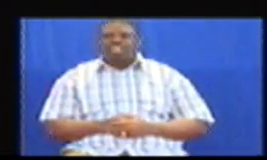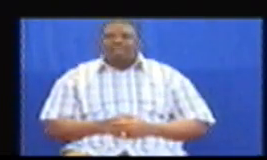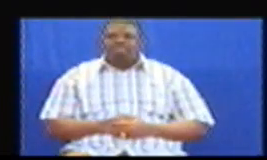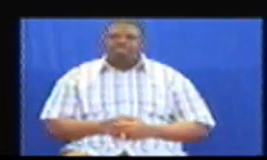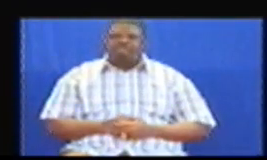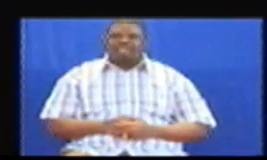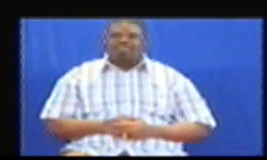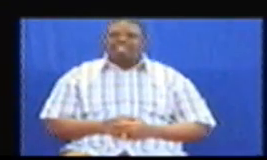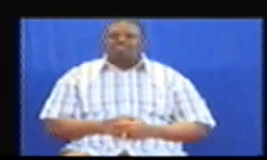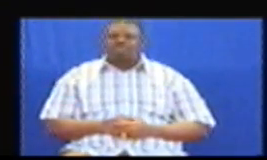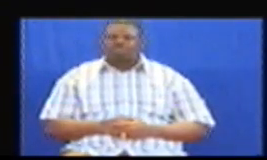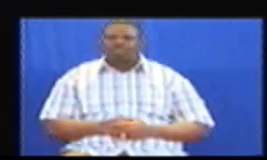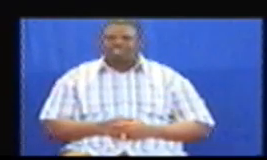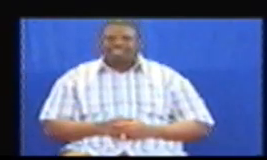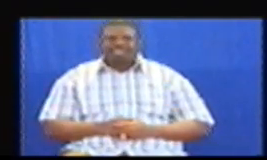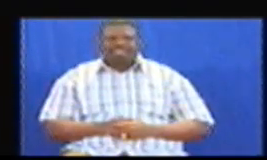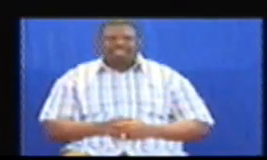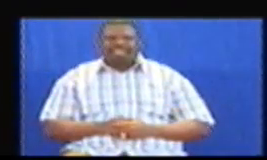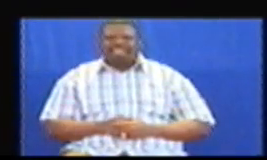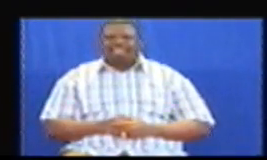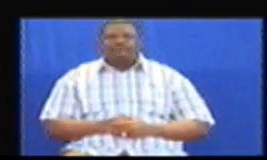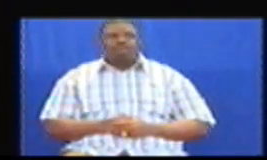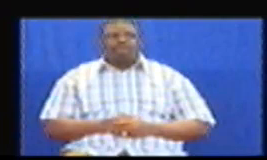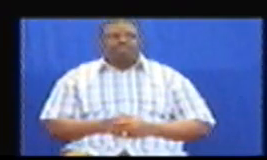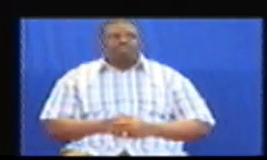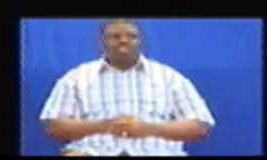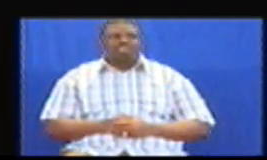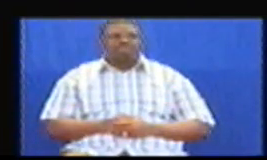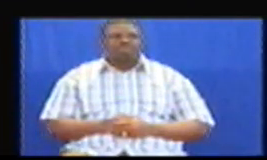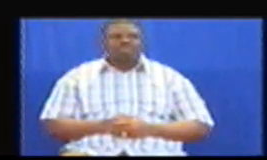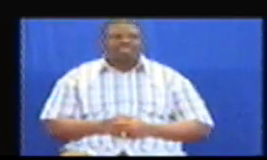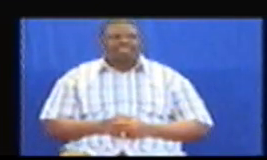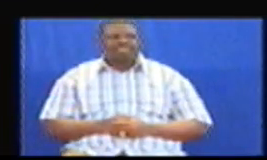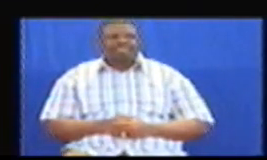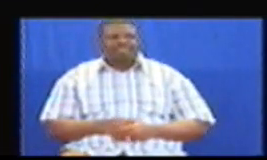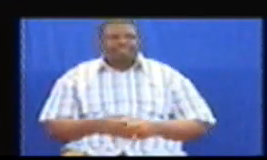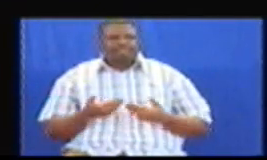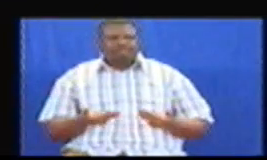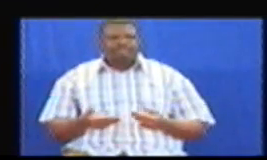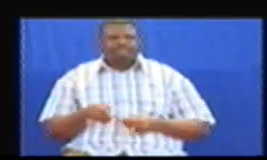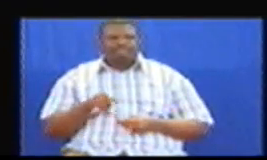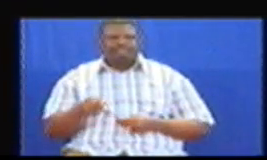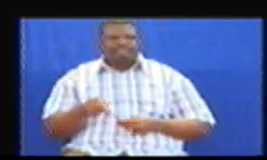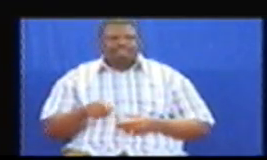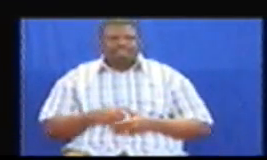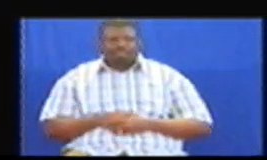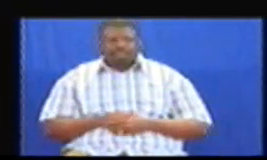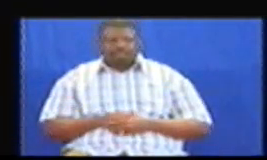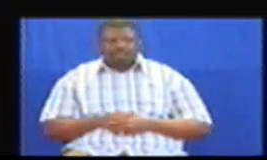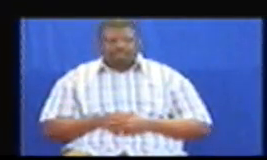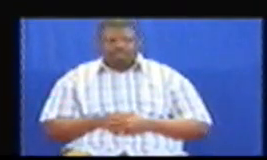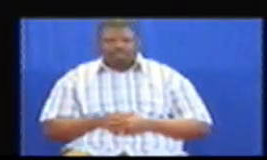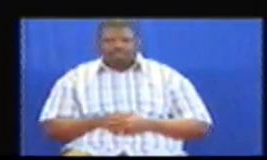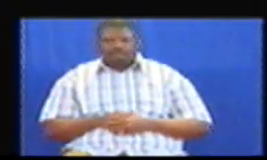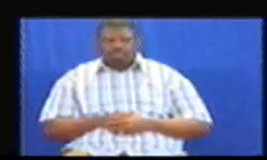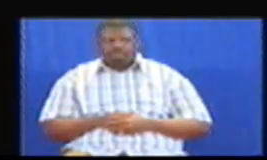Na tunawashukuru wale wote ambao wamebeza tulivyowatengeneza mpaka wakafika, kwa sababu wote hao Mwenyezi Mungu